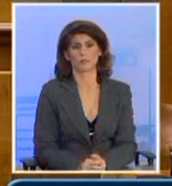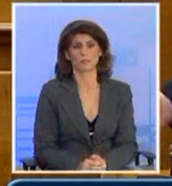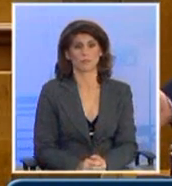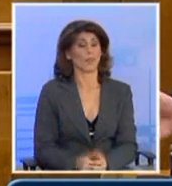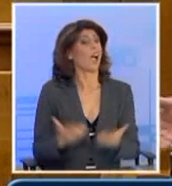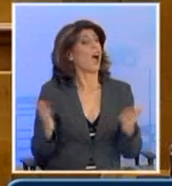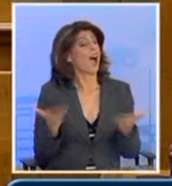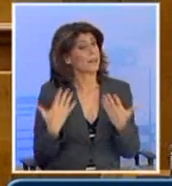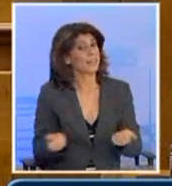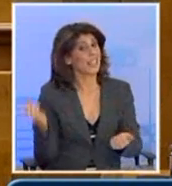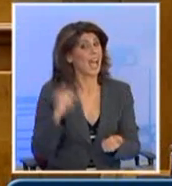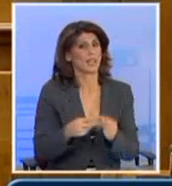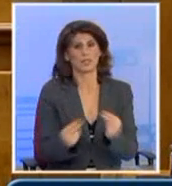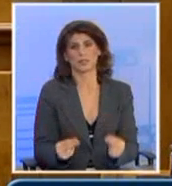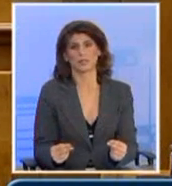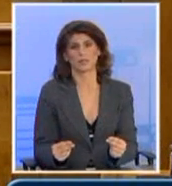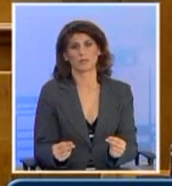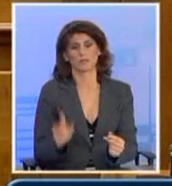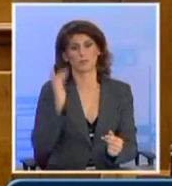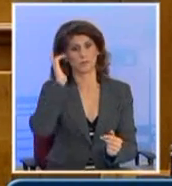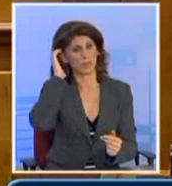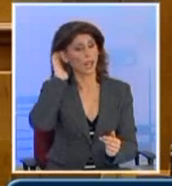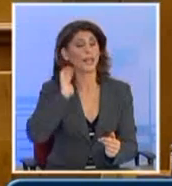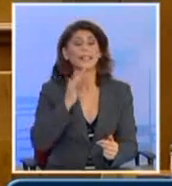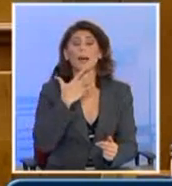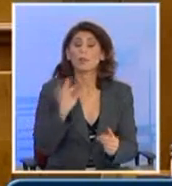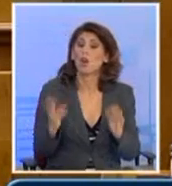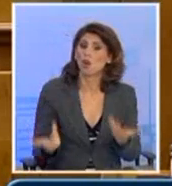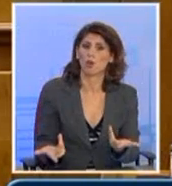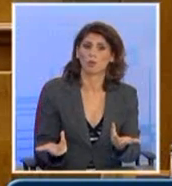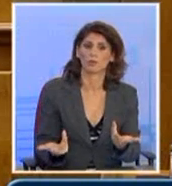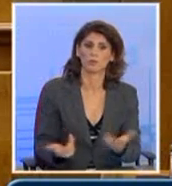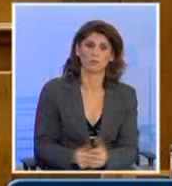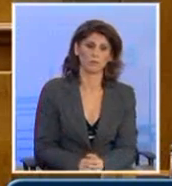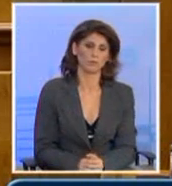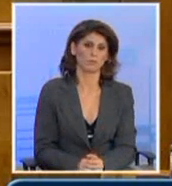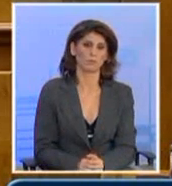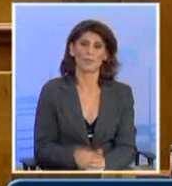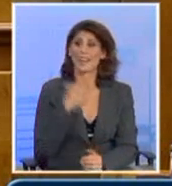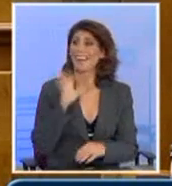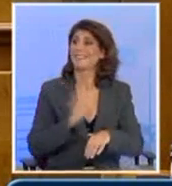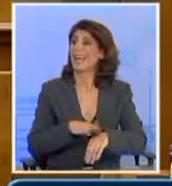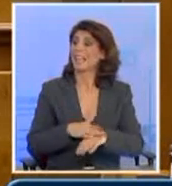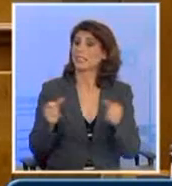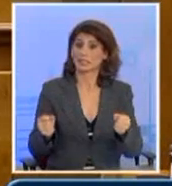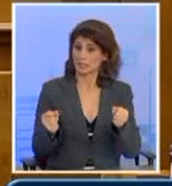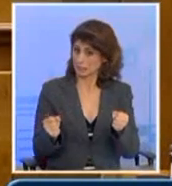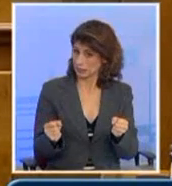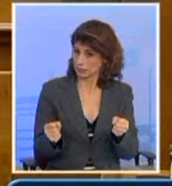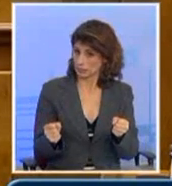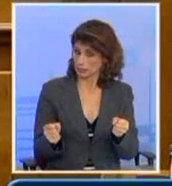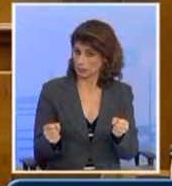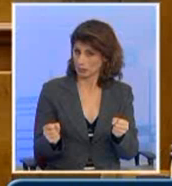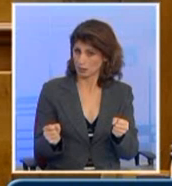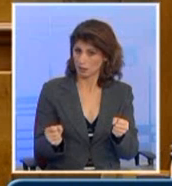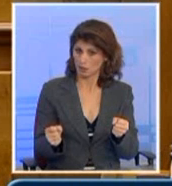εάν υπήρχε άλλη λύση? Για ποιο λόγο, λέει, τα αίτια της κρίσης